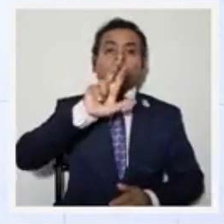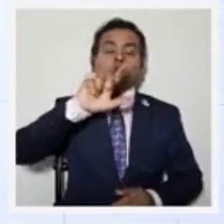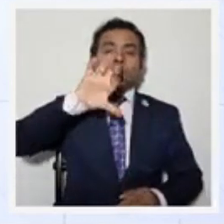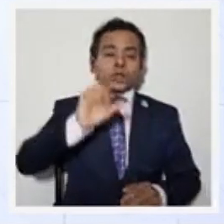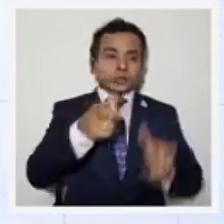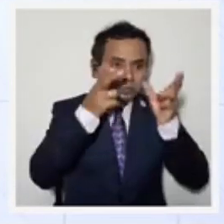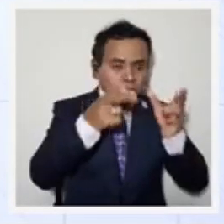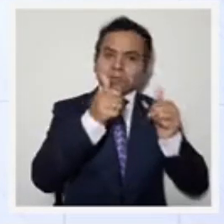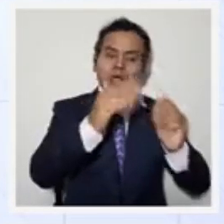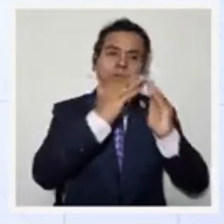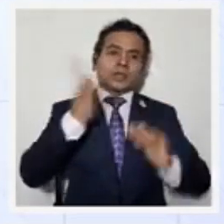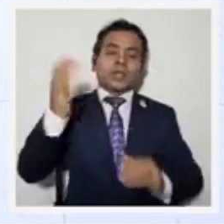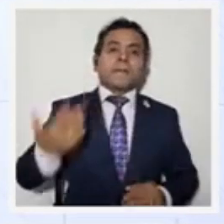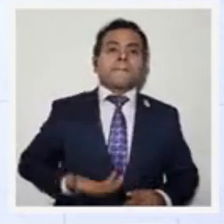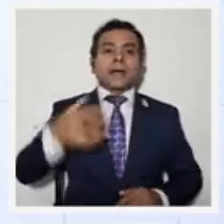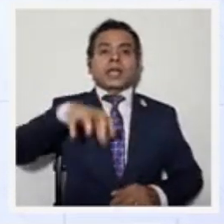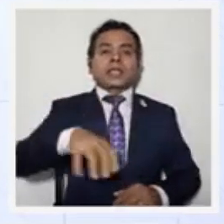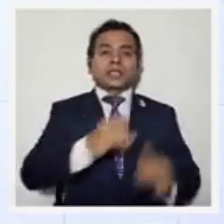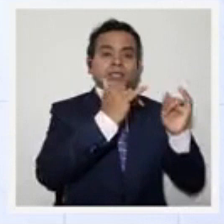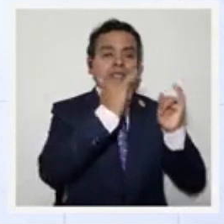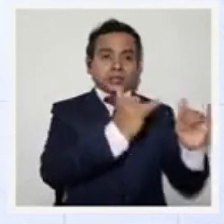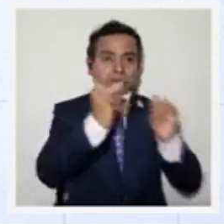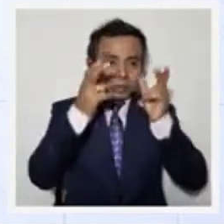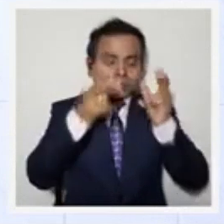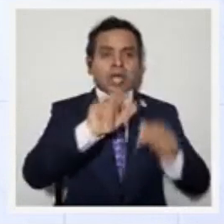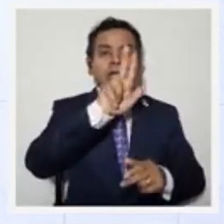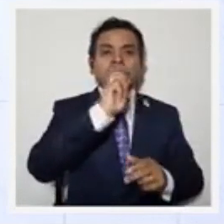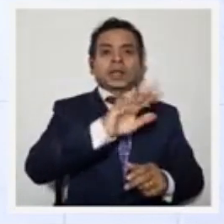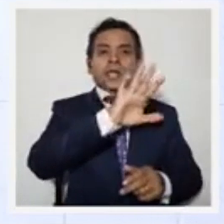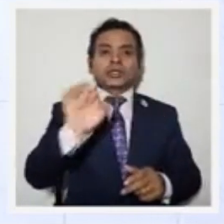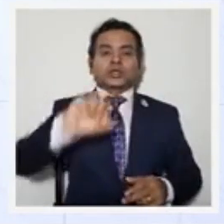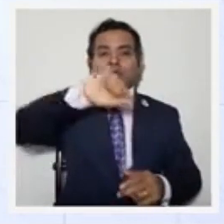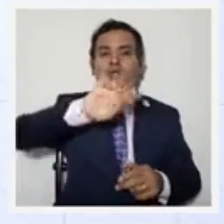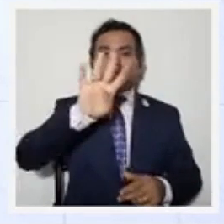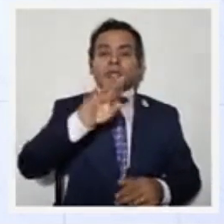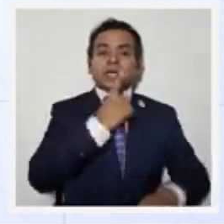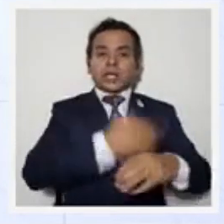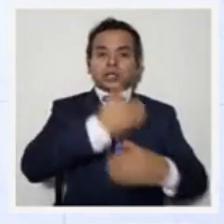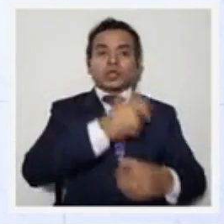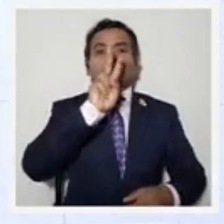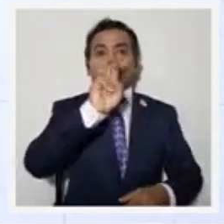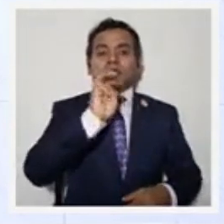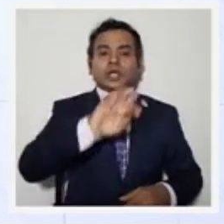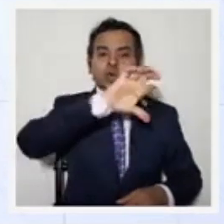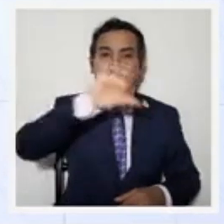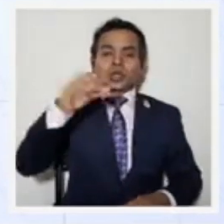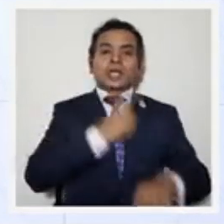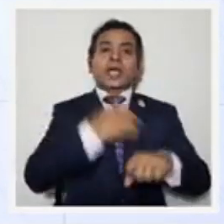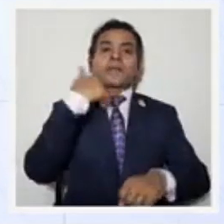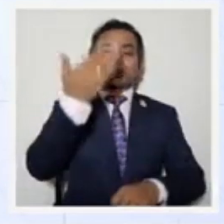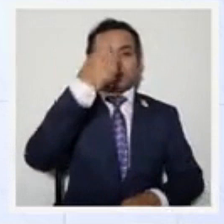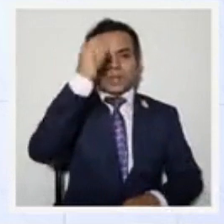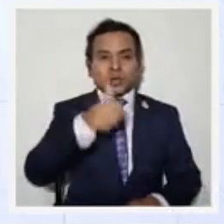আছেন 1874 জন এবং এ পর্যন্ত ছাড় পেয়েছেন 990 জন। সারা বাংলাদেশে আইসোলেশন